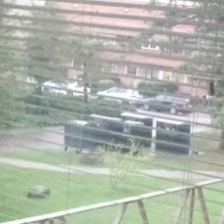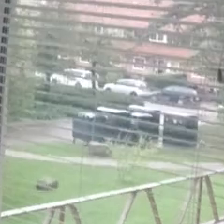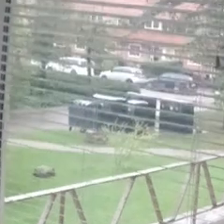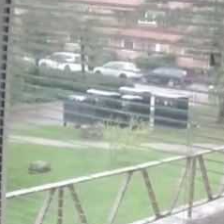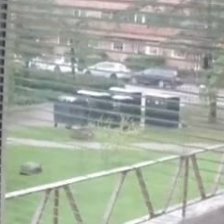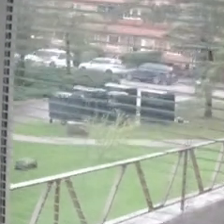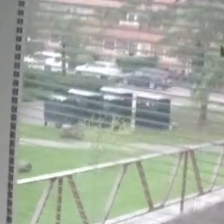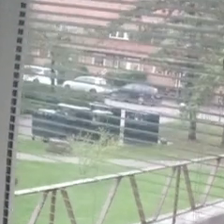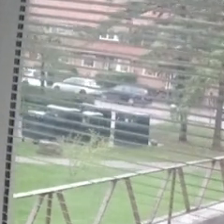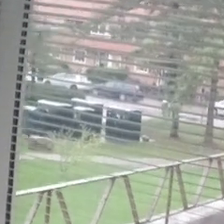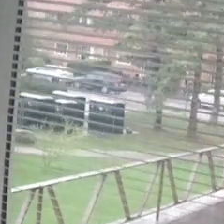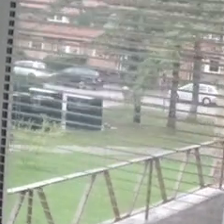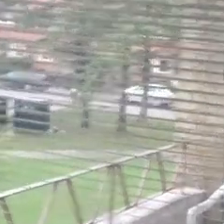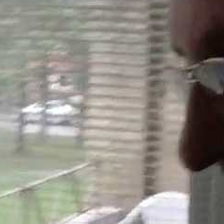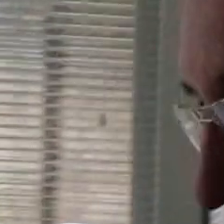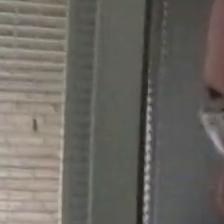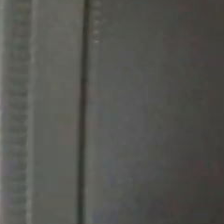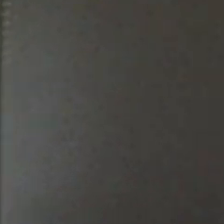det svært for sådan en gammel mand.